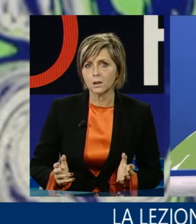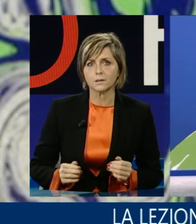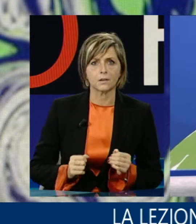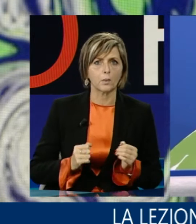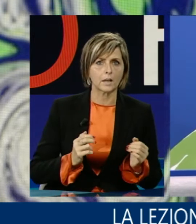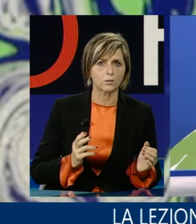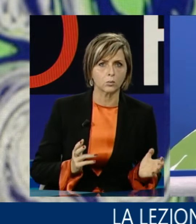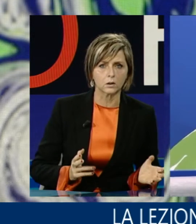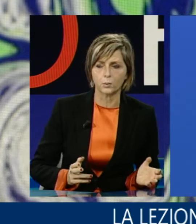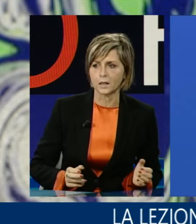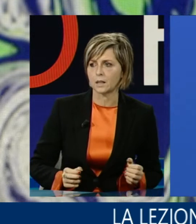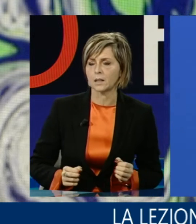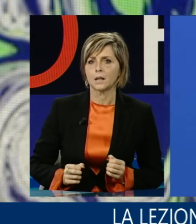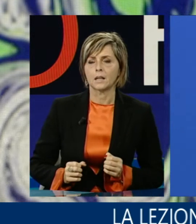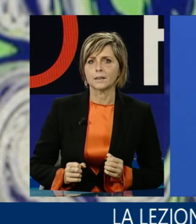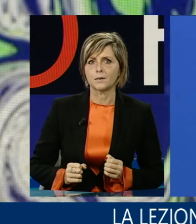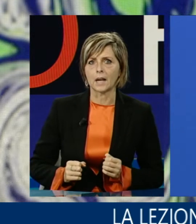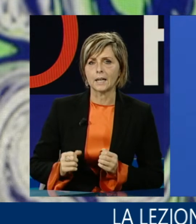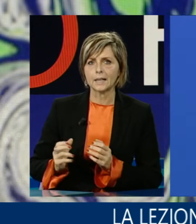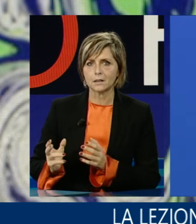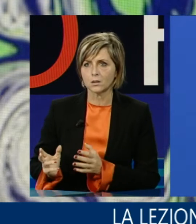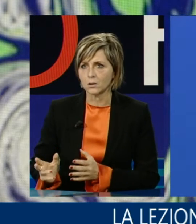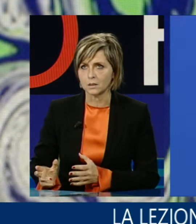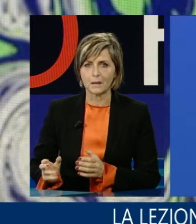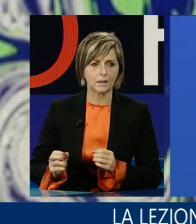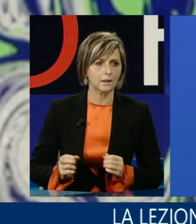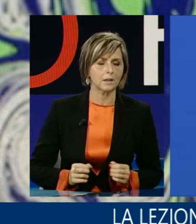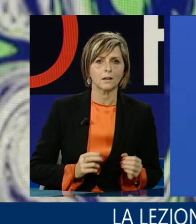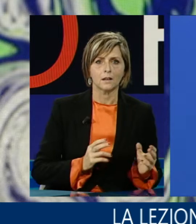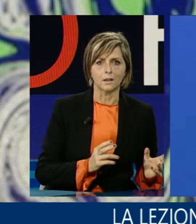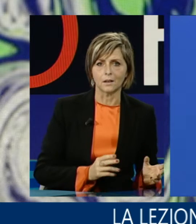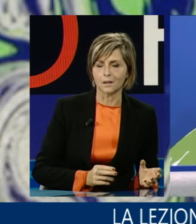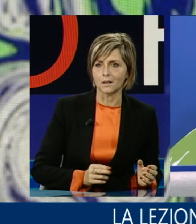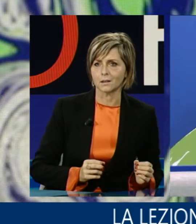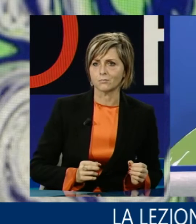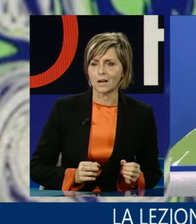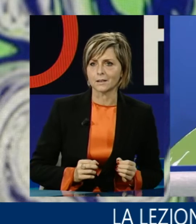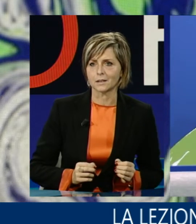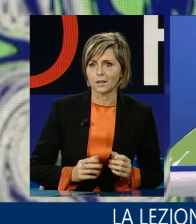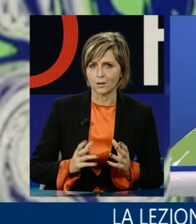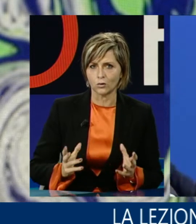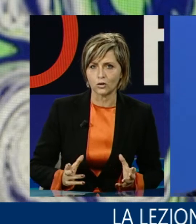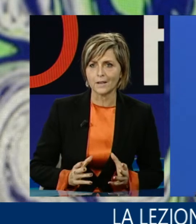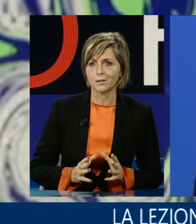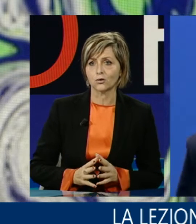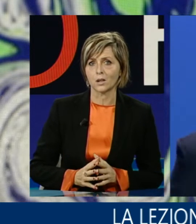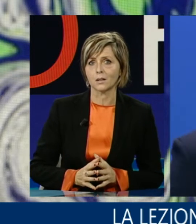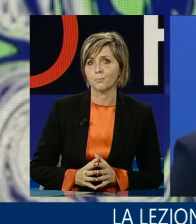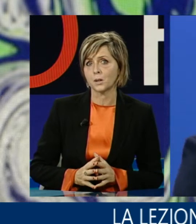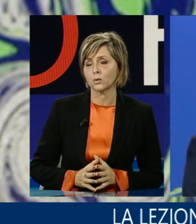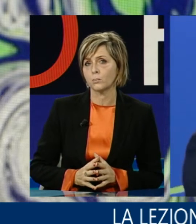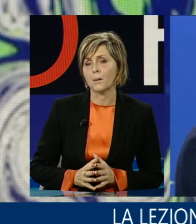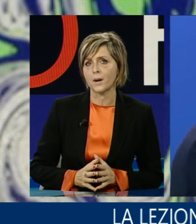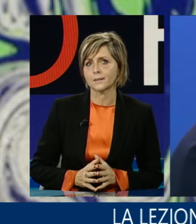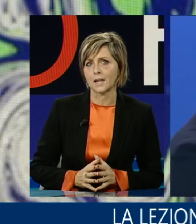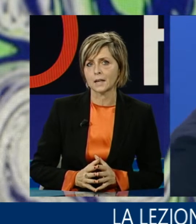tante cose, è stato parlato di portare le attività in elettrico, le macchine, altri oggetti eccetera,